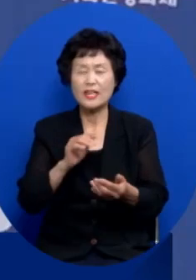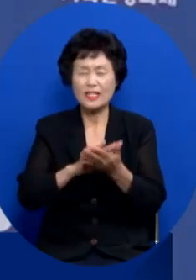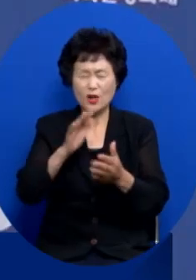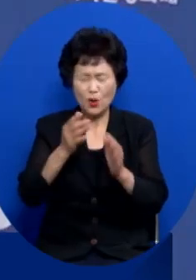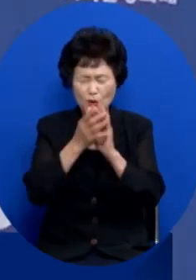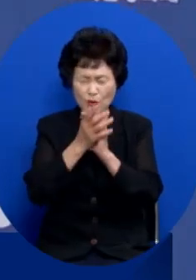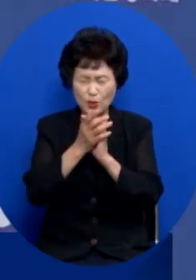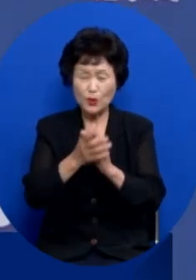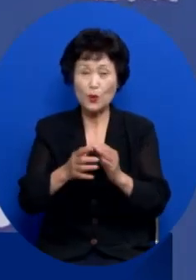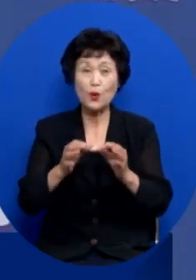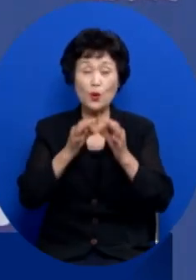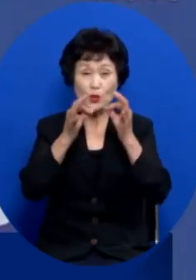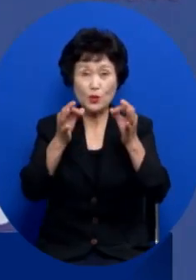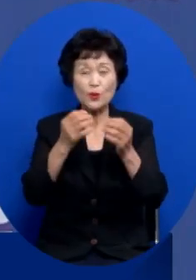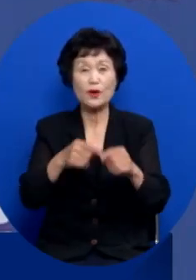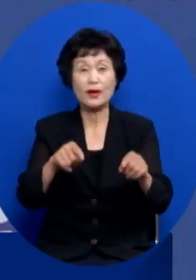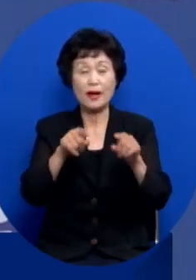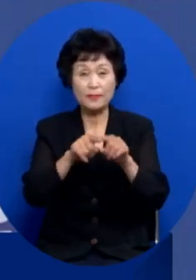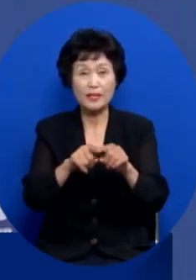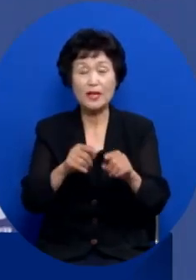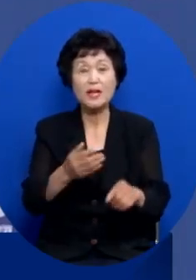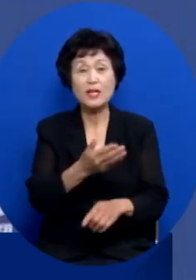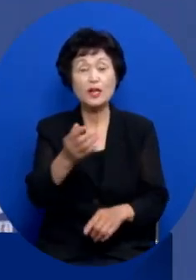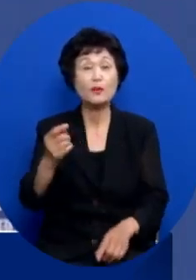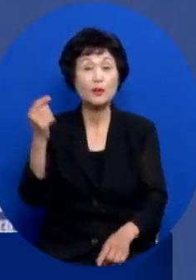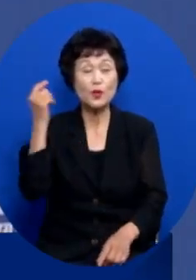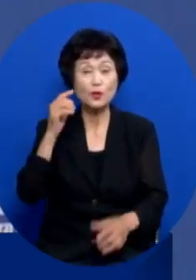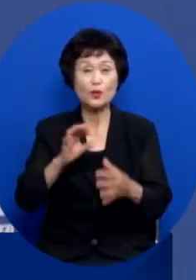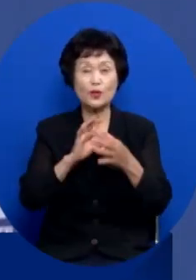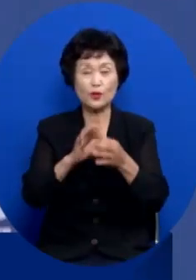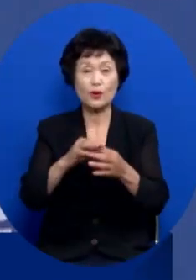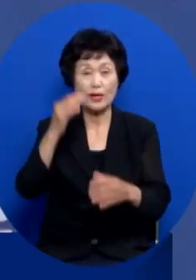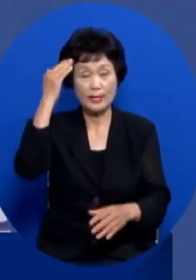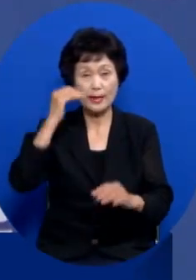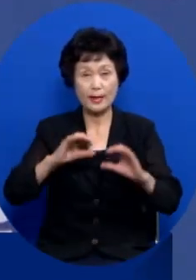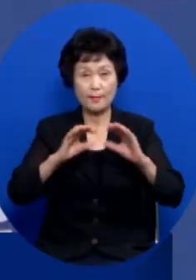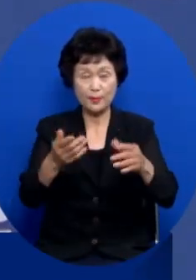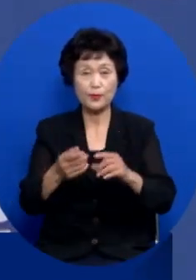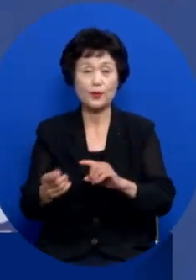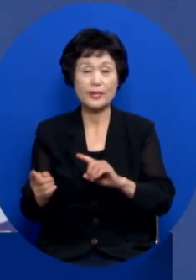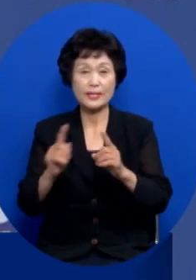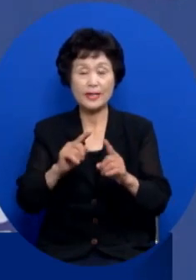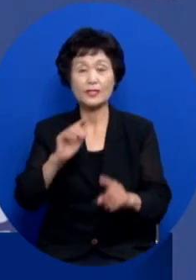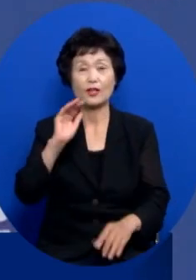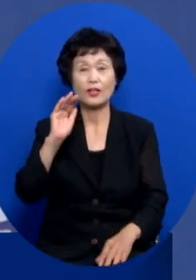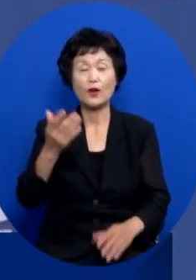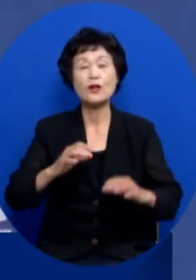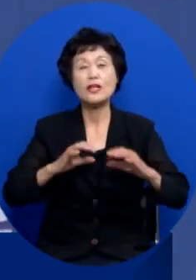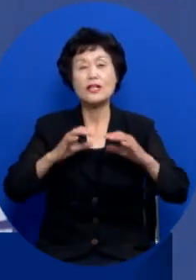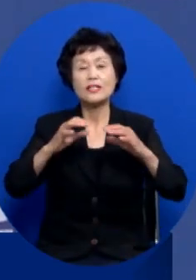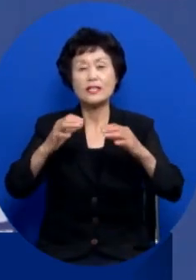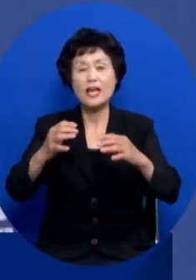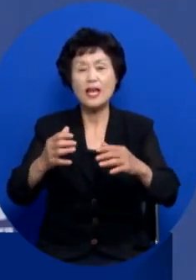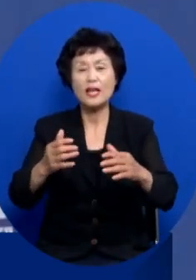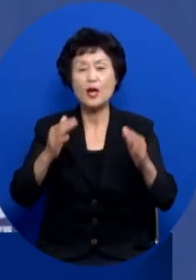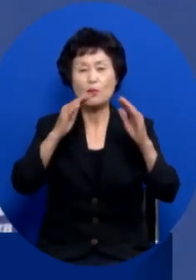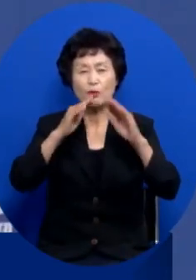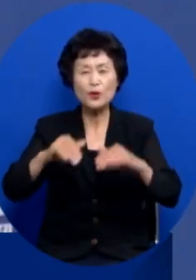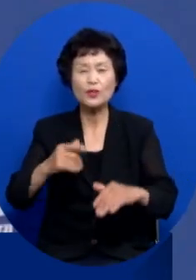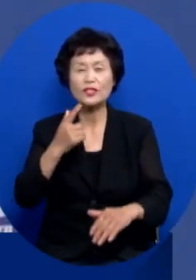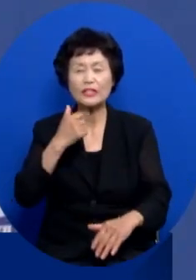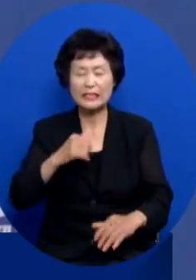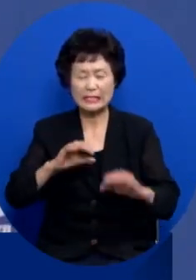낼 때 여러분의 이 소리로 대한민국 교회가 살 것이고 전 세계에 동성애가 무너졌던